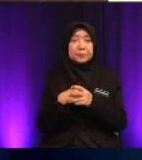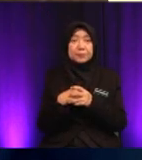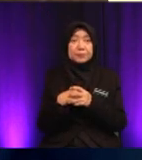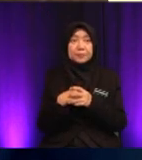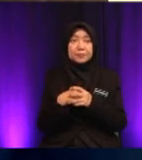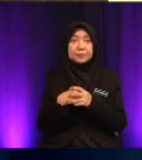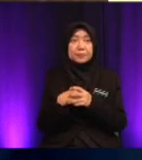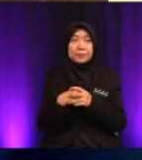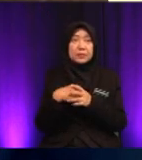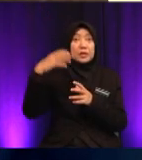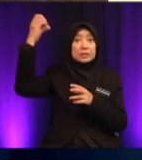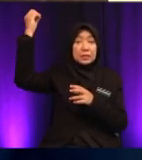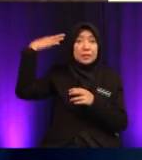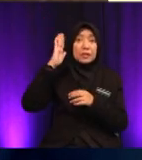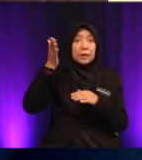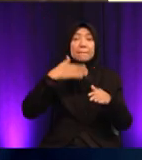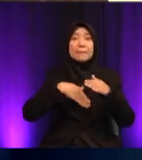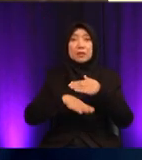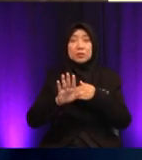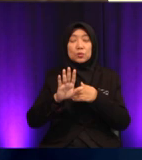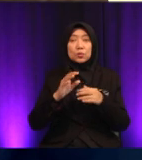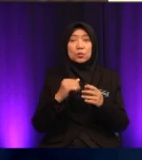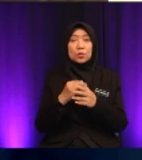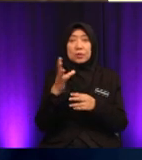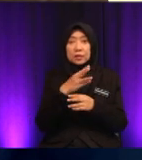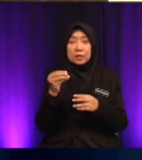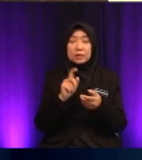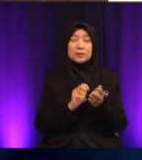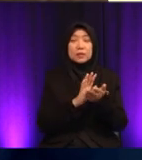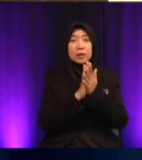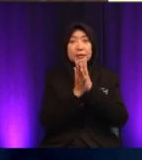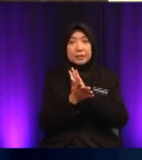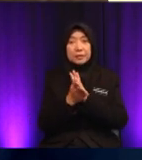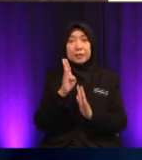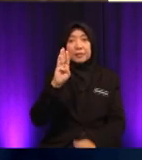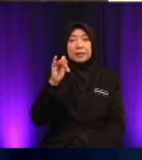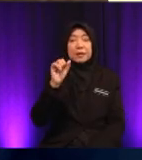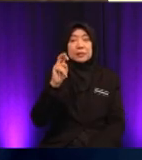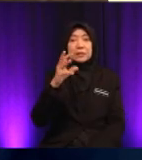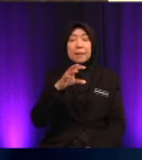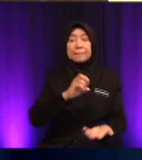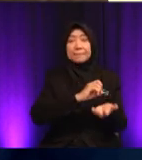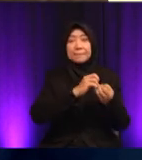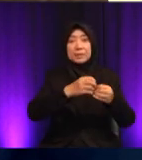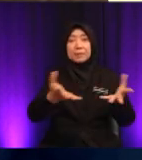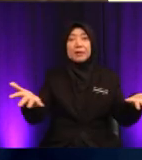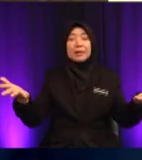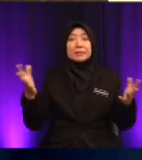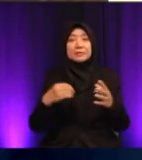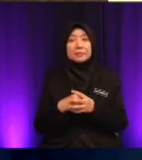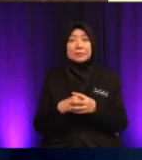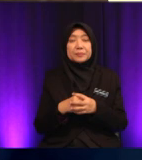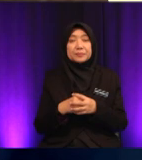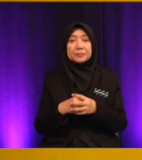kemudian cahaya akan masuk ke dalam Prisma kaca dan terjadinya pembiasan dan penyebaran cahaya kita dapat 7 Warna